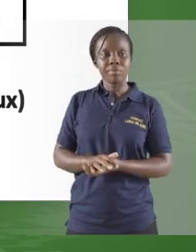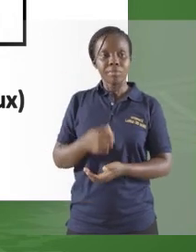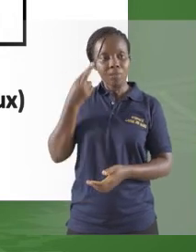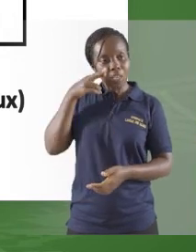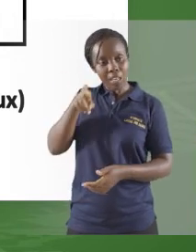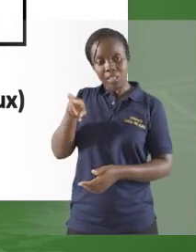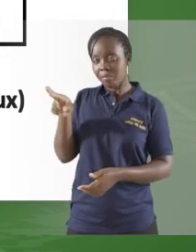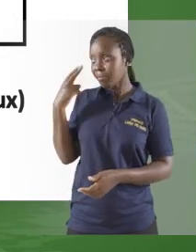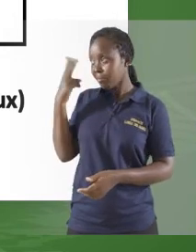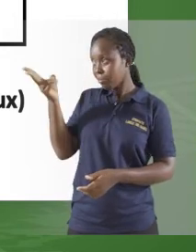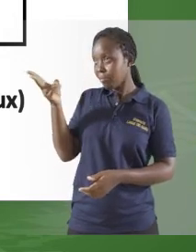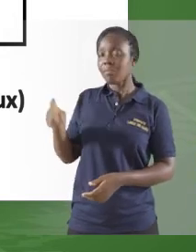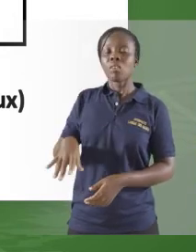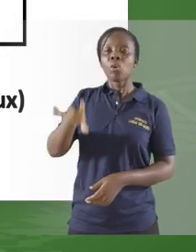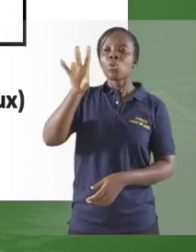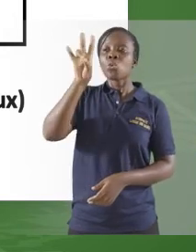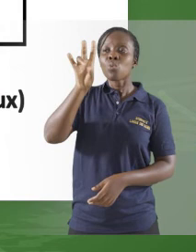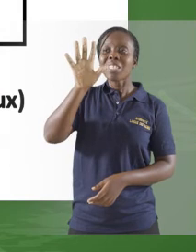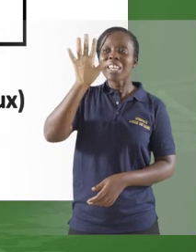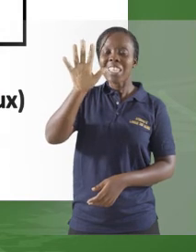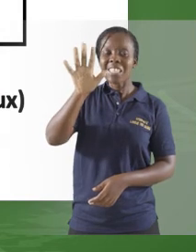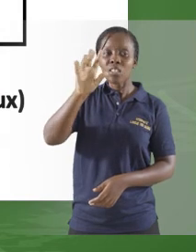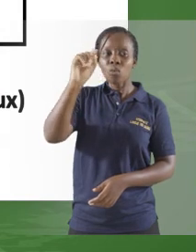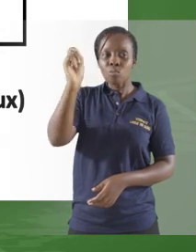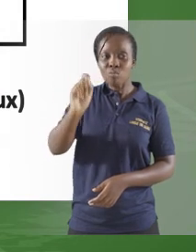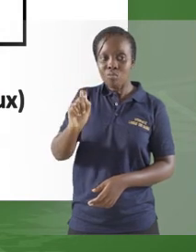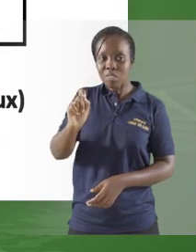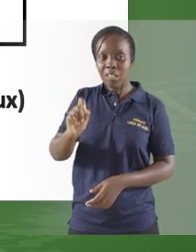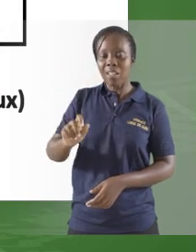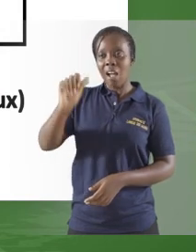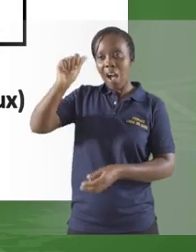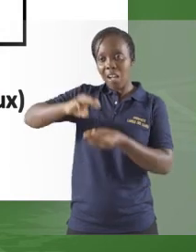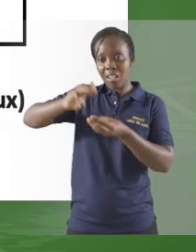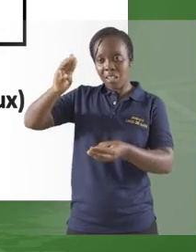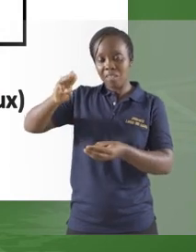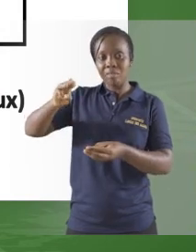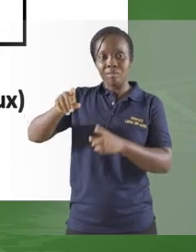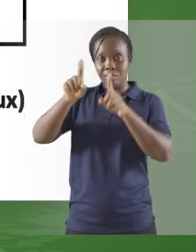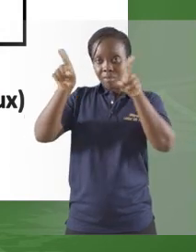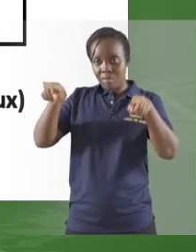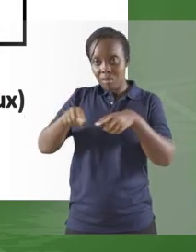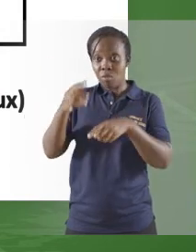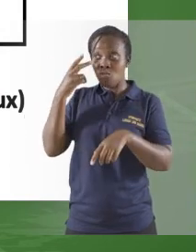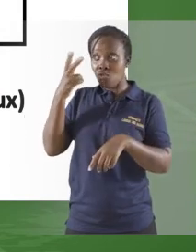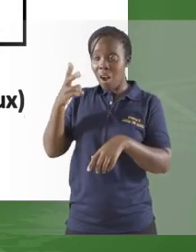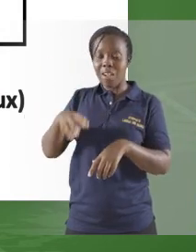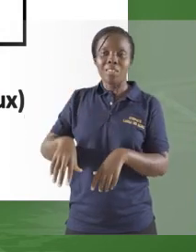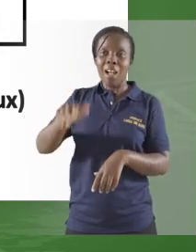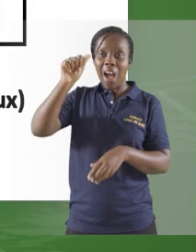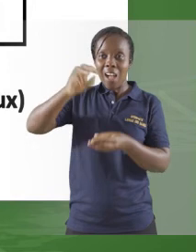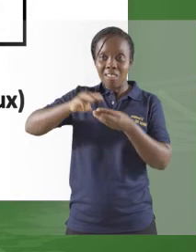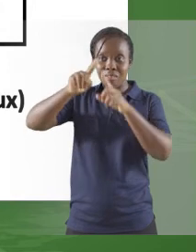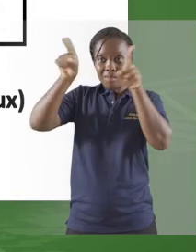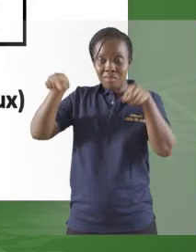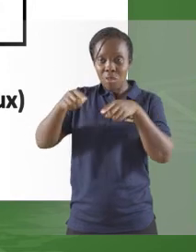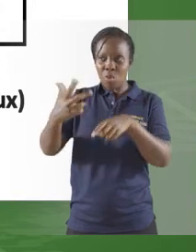75% de grand A. Vous avez dû constater dans l'échiquier, nous avons grand A qui a été répété